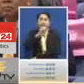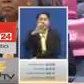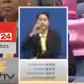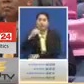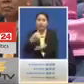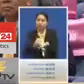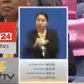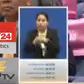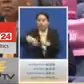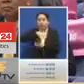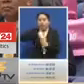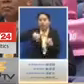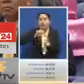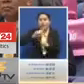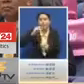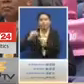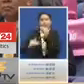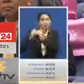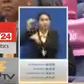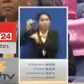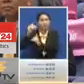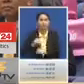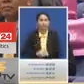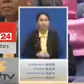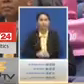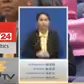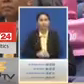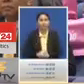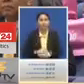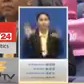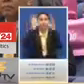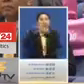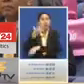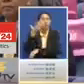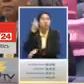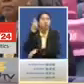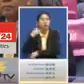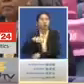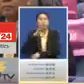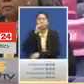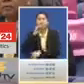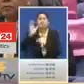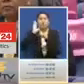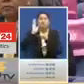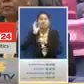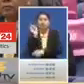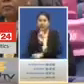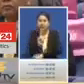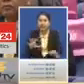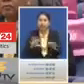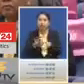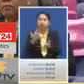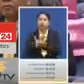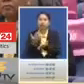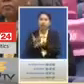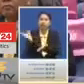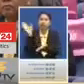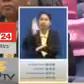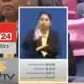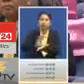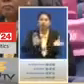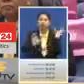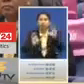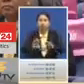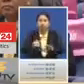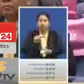ให้กับเศรษฐกิจไทยท่านบอกว่าเมื่อคืนนี้ท่านพูดเมื่อคืนนี้ว่าตัวเลขการลงทุนแจ้งผ่าน BOI